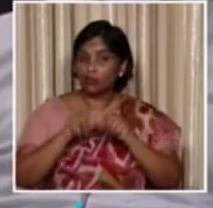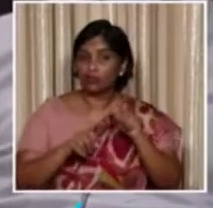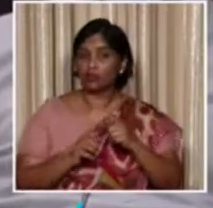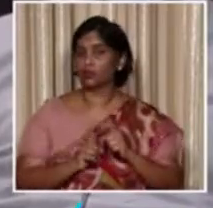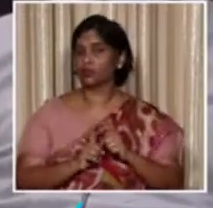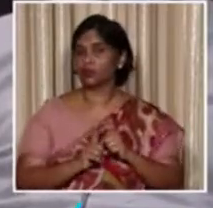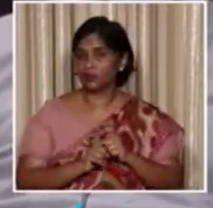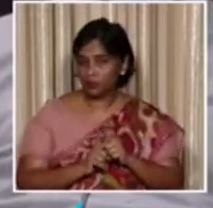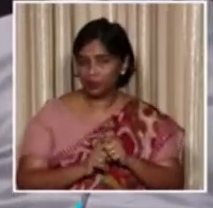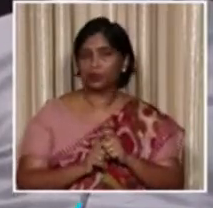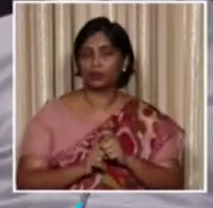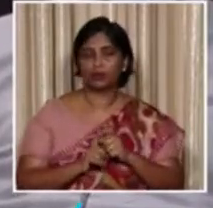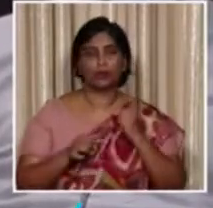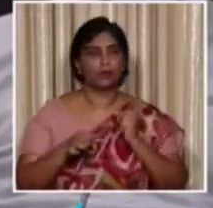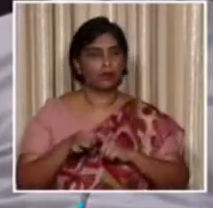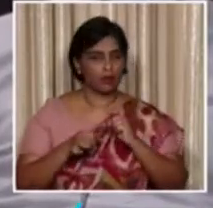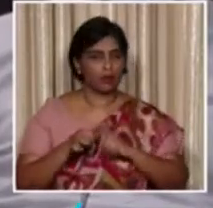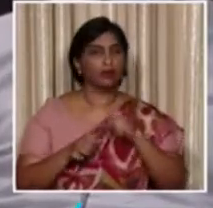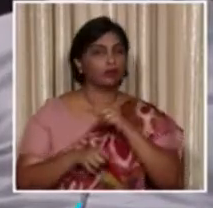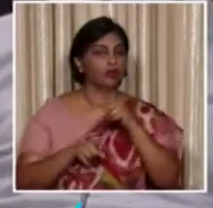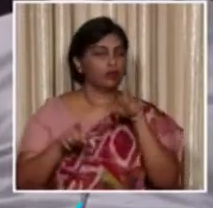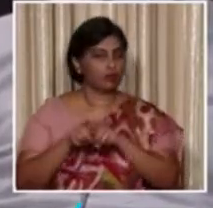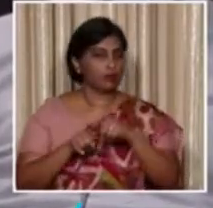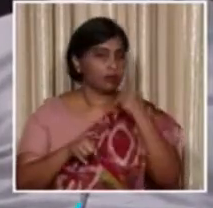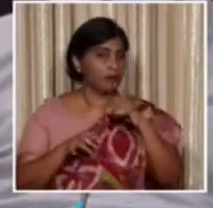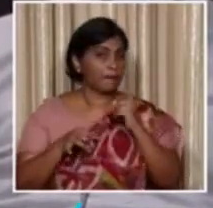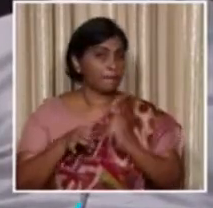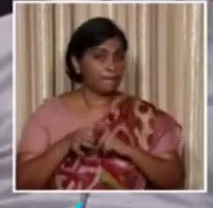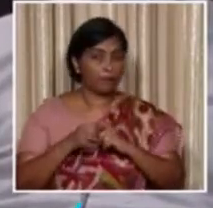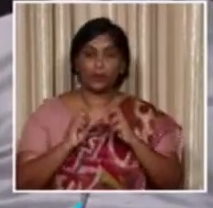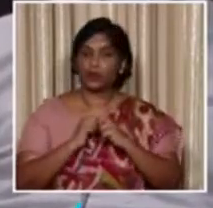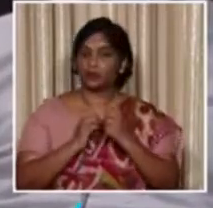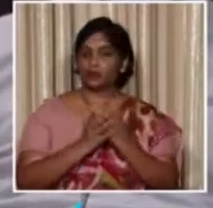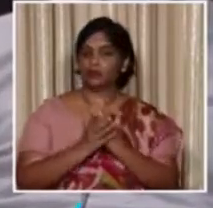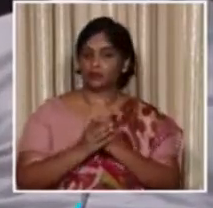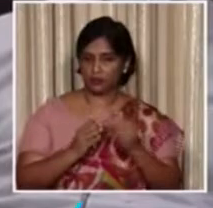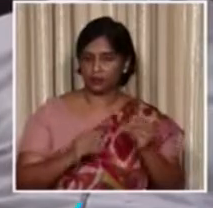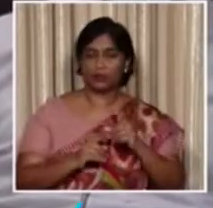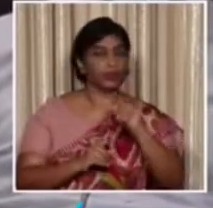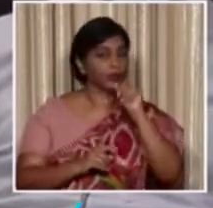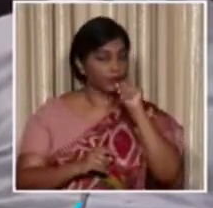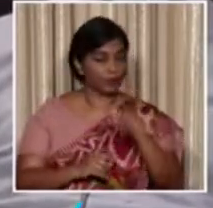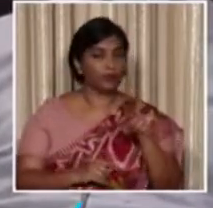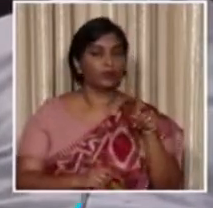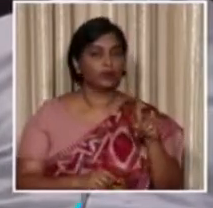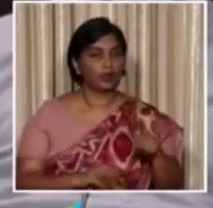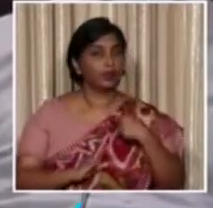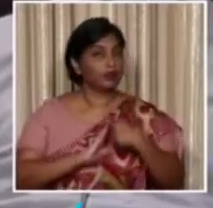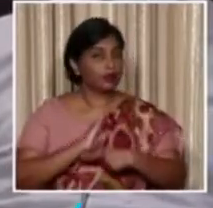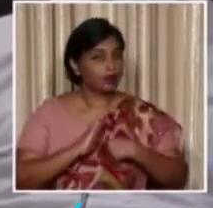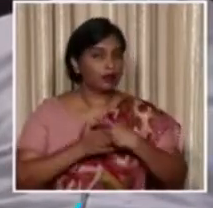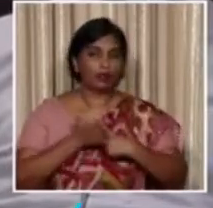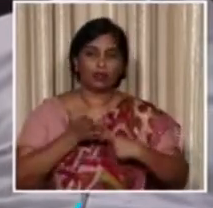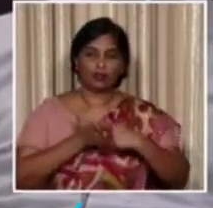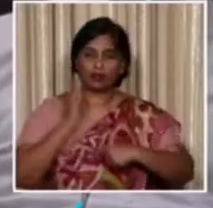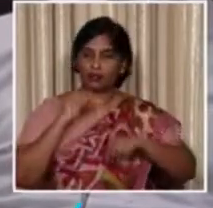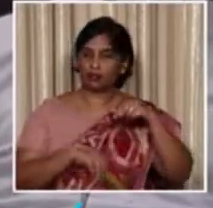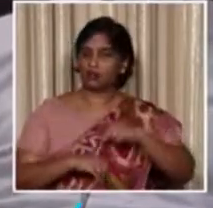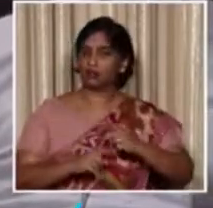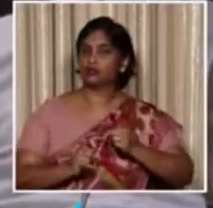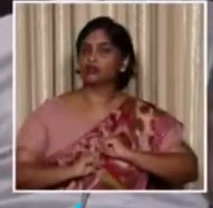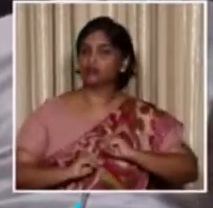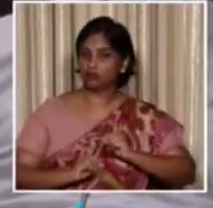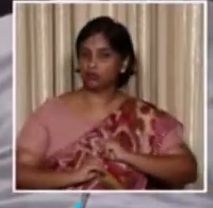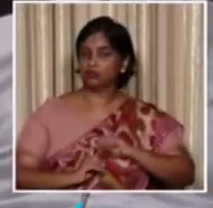තදින්ම දැනෙන මේ ප්‍රශ්නයක්. ඒක නිසා මේ ප්‍රශ්නේ විසඳීමේදී එකක් තමයි රටේ දේශපාලන ස්ථාවරත්වය